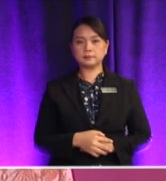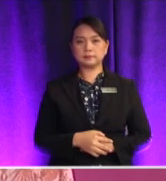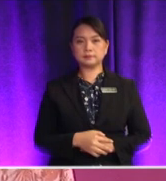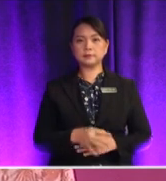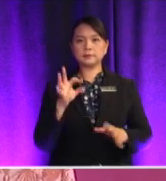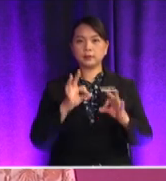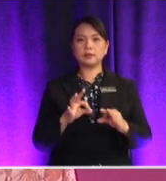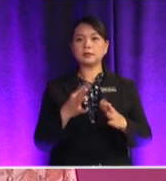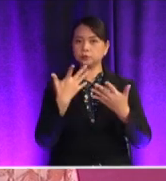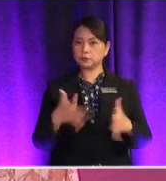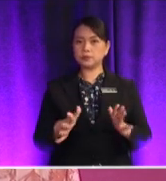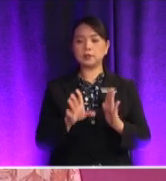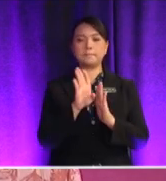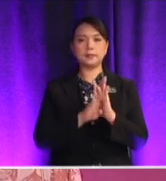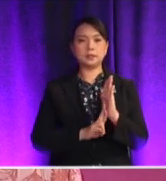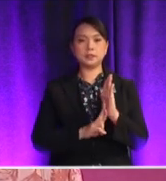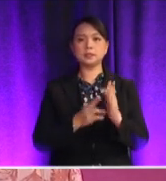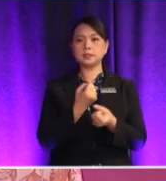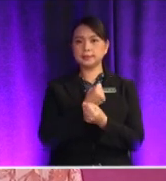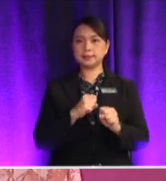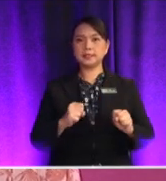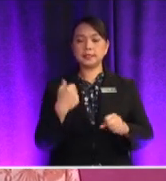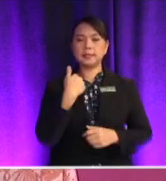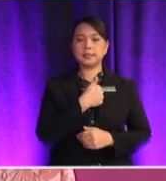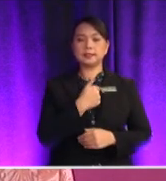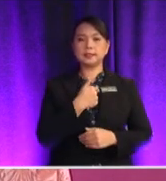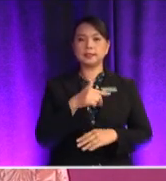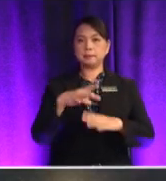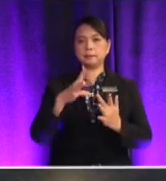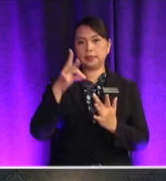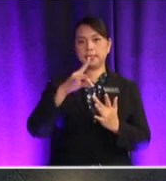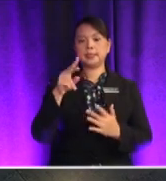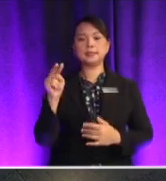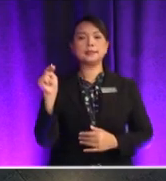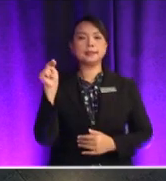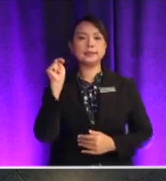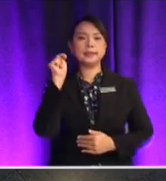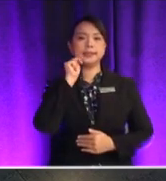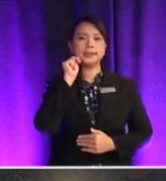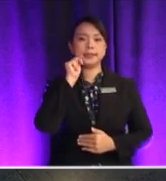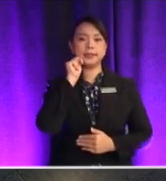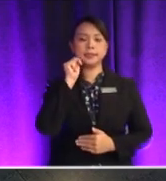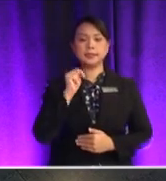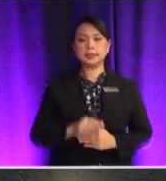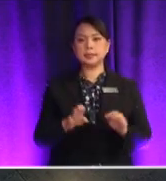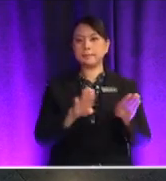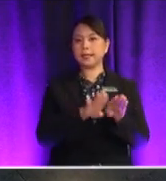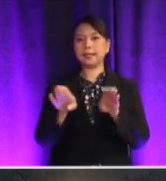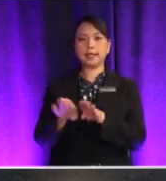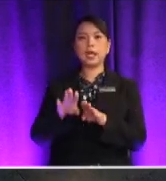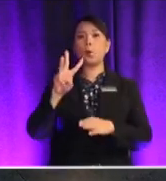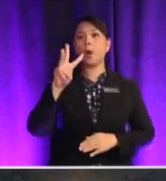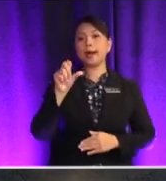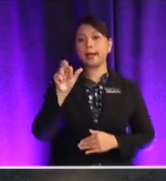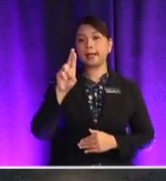bersedia, kita tengok Nikki sebagai wartawan hari ini. Siapa? Mana satu wartawan? Nikki sebagai wartawan.